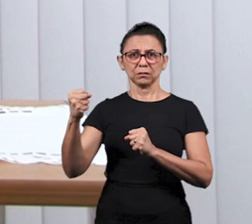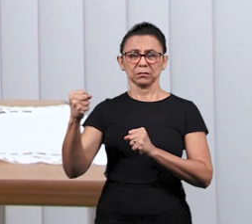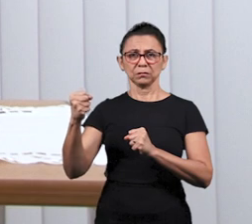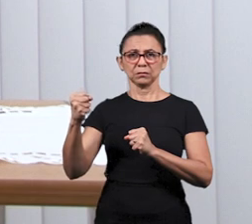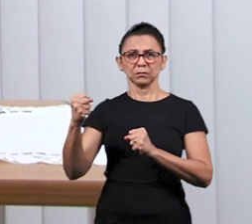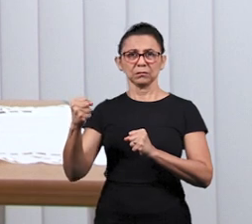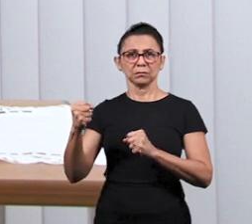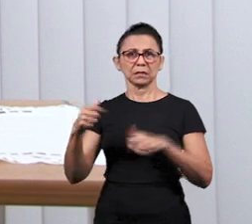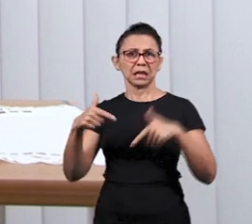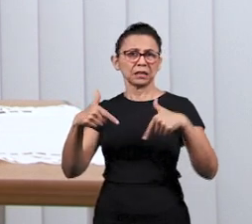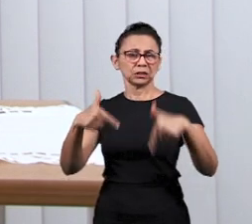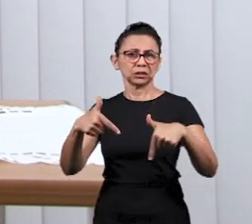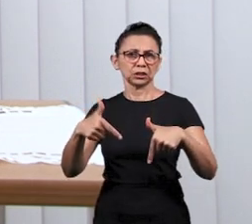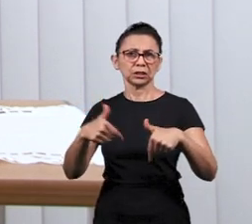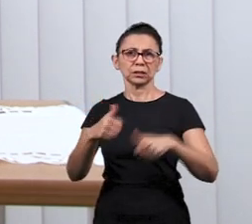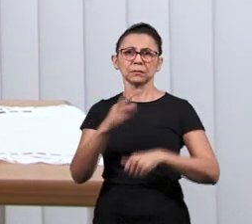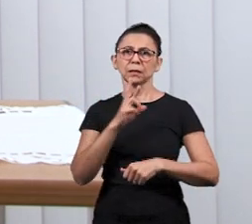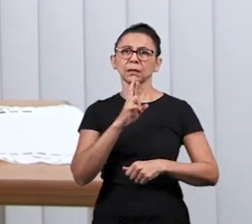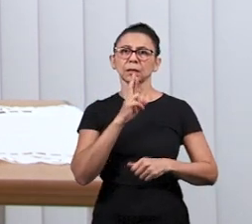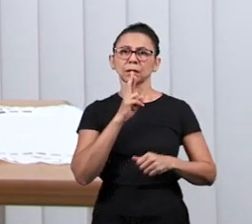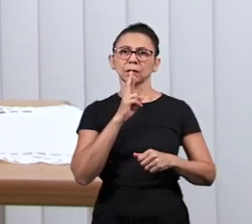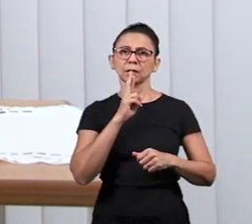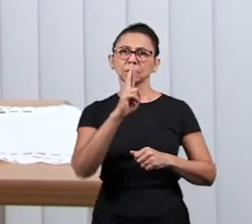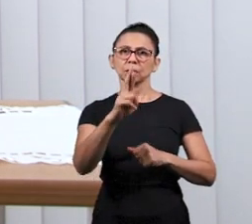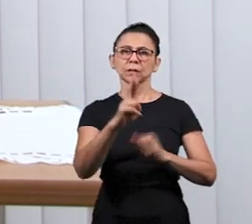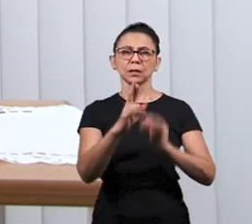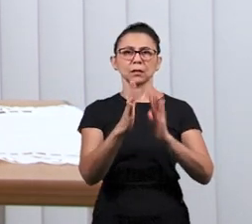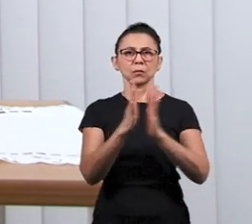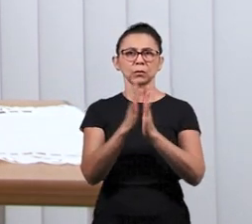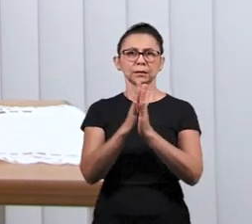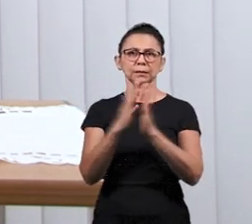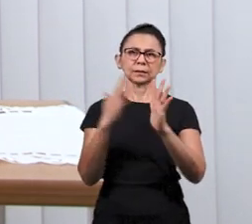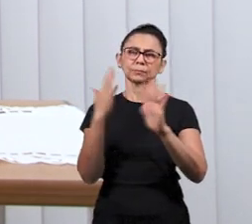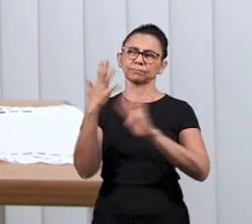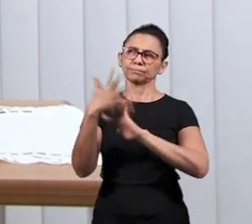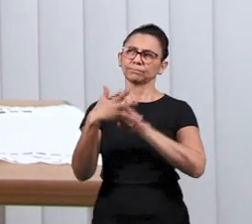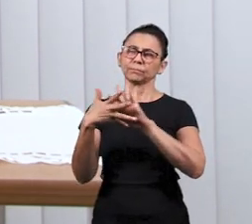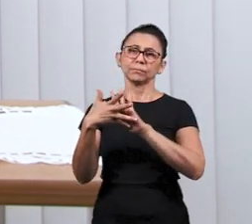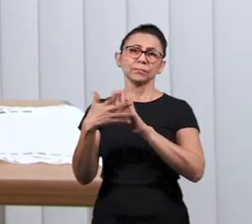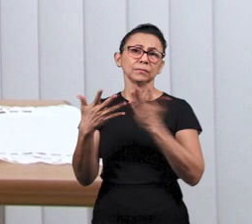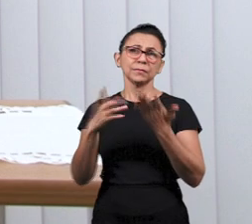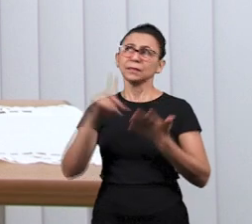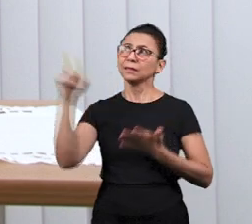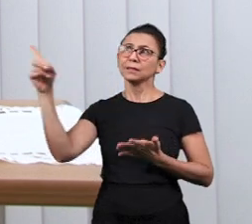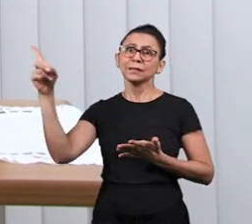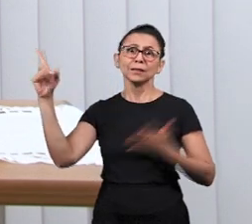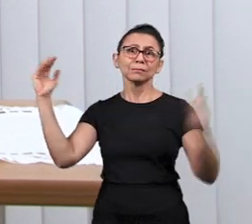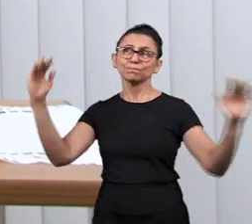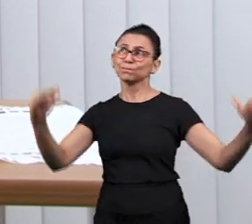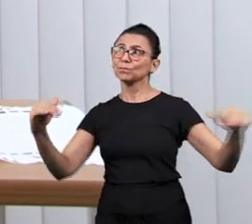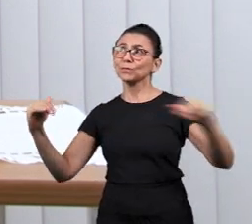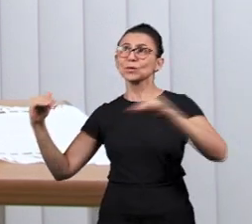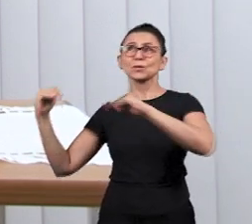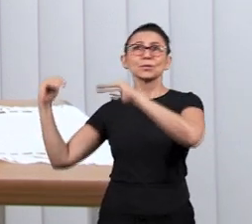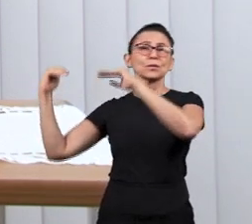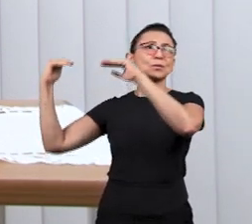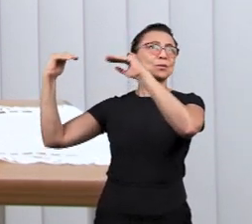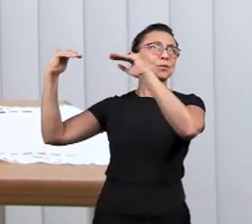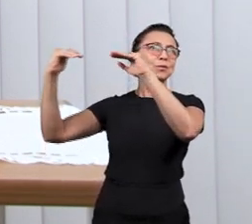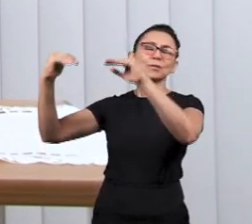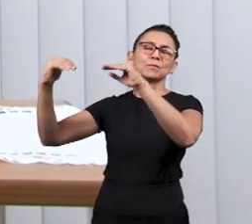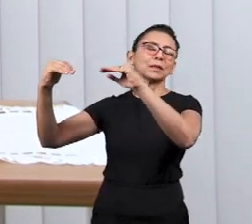Бог силен совершить то, о чем мы просим. Он отвечает на наши молитвы. Он Бог.